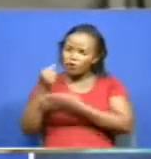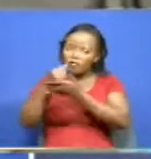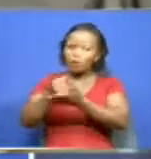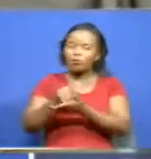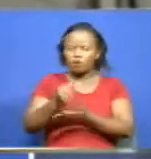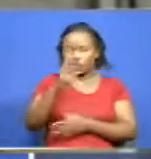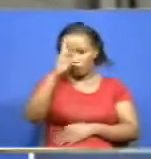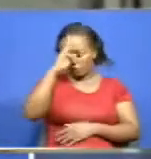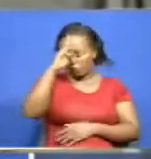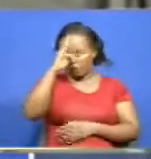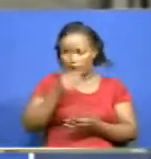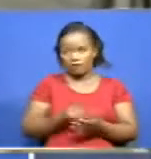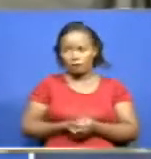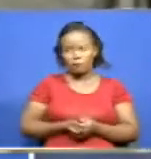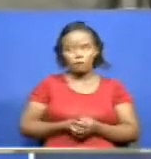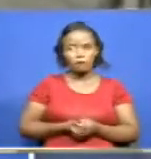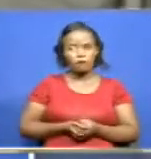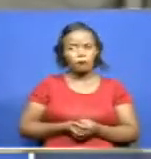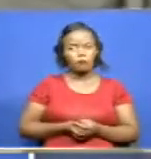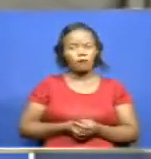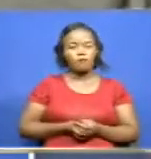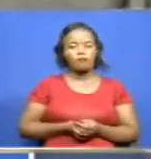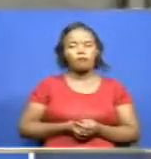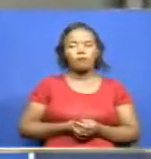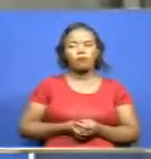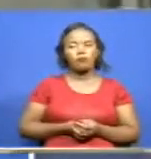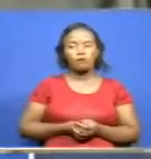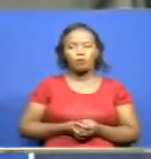maafisa. Sinikuje nikae kwa mnazi shilingi ngapi?